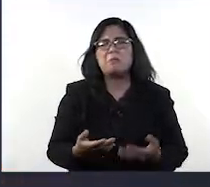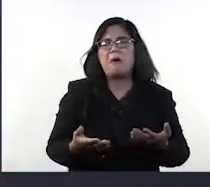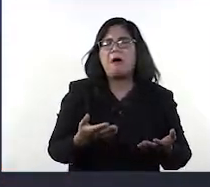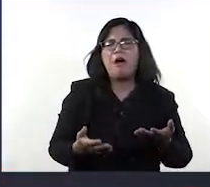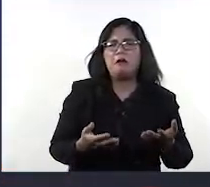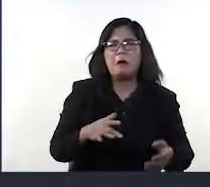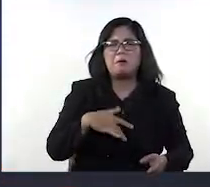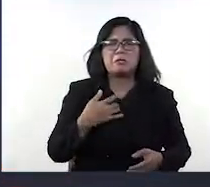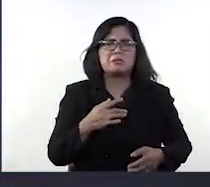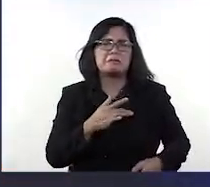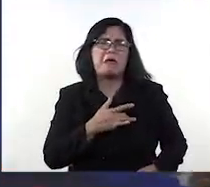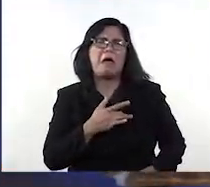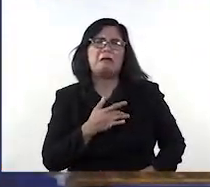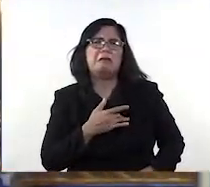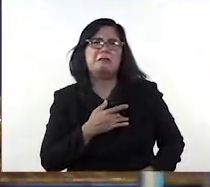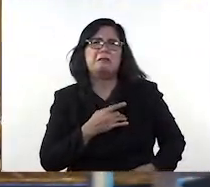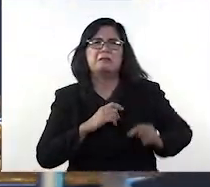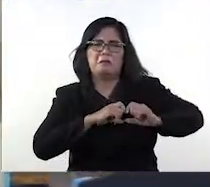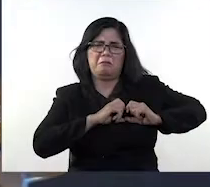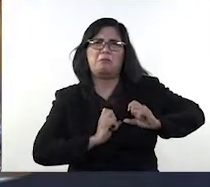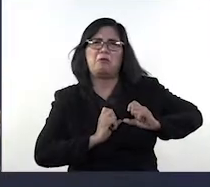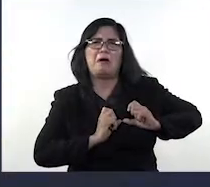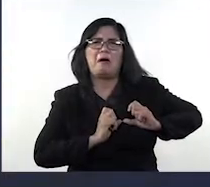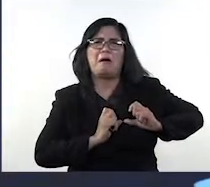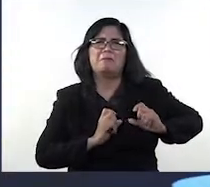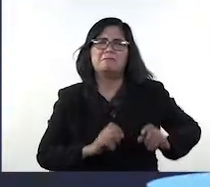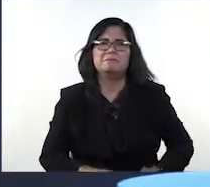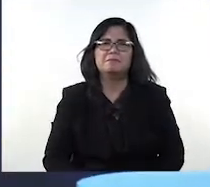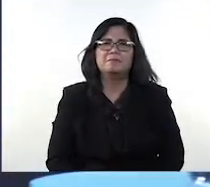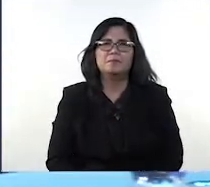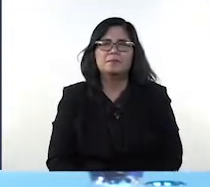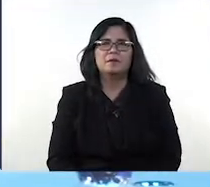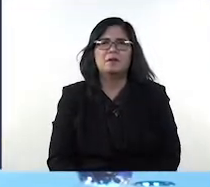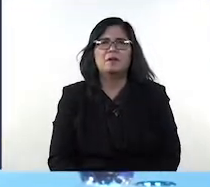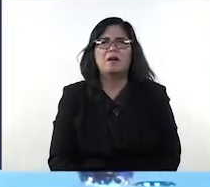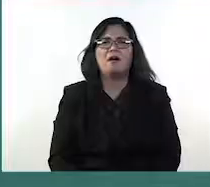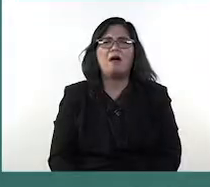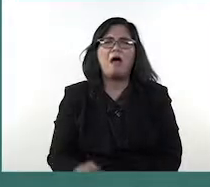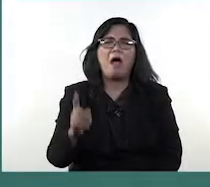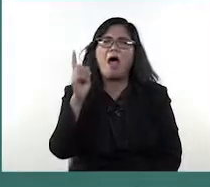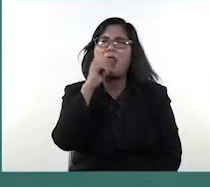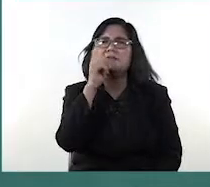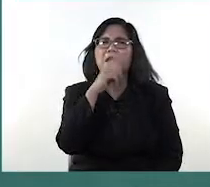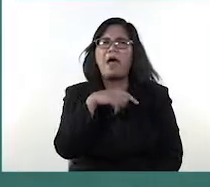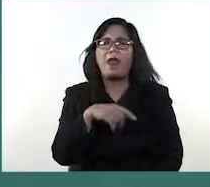perasaan saya disakiti dilukai selebihnya Islam Tuhan kita punya 1001 Alasan